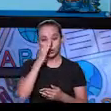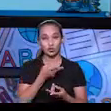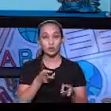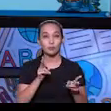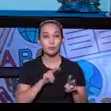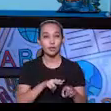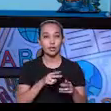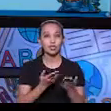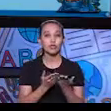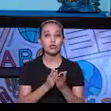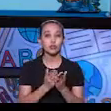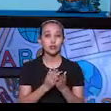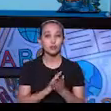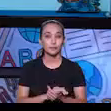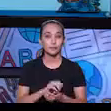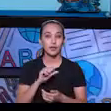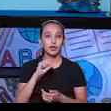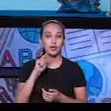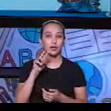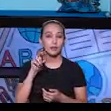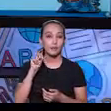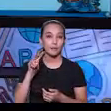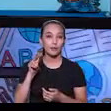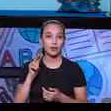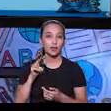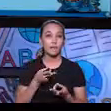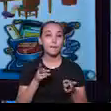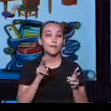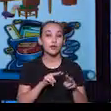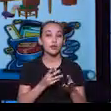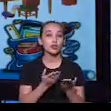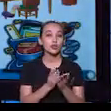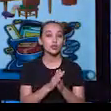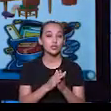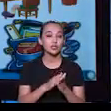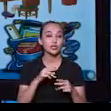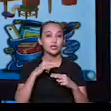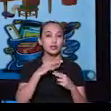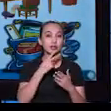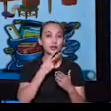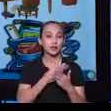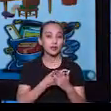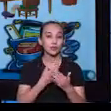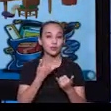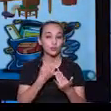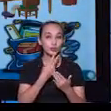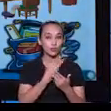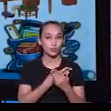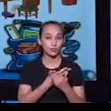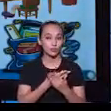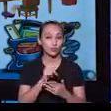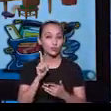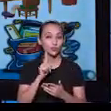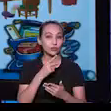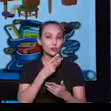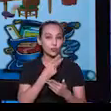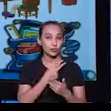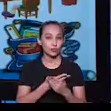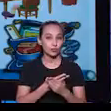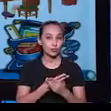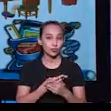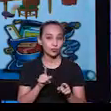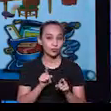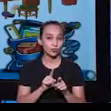у нас имя Акмаль. Акмаль положил книгу. Смотрим внимательно. Здесь у нас, что мы видим,